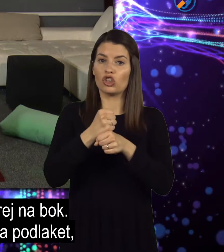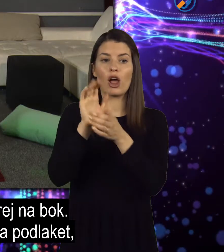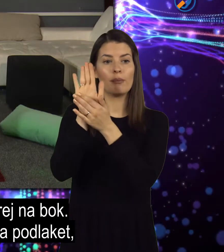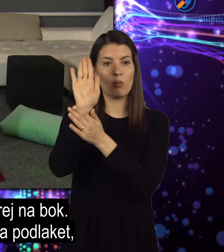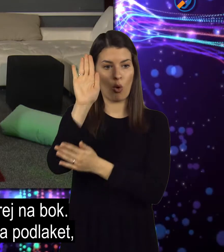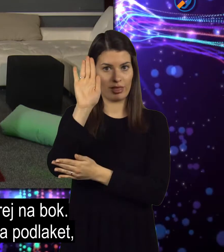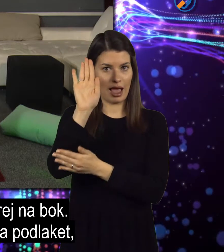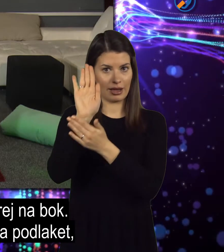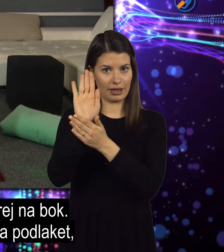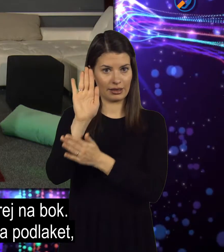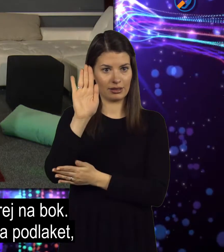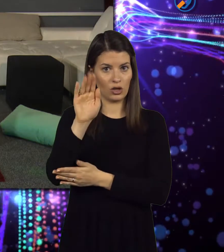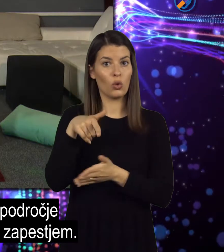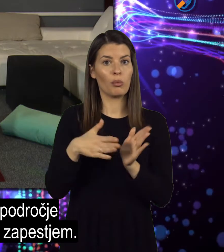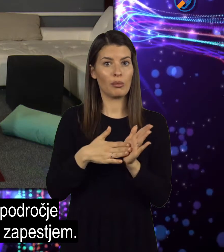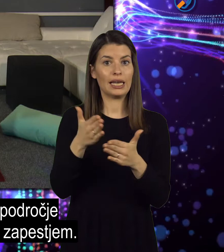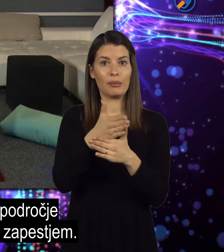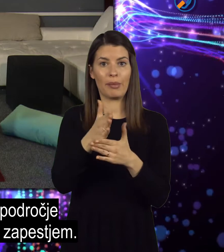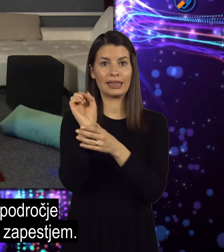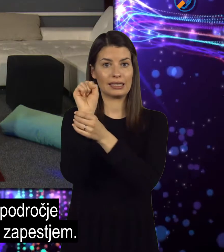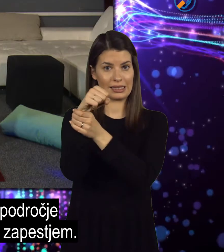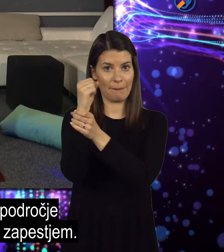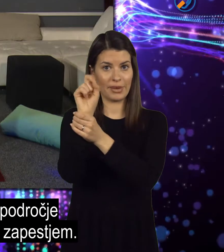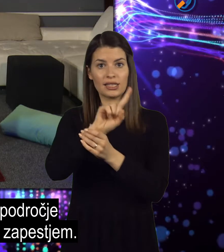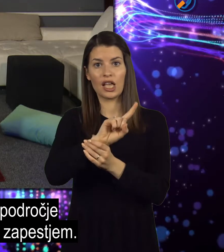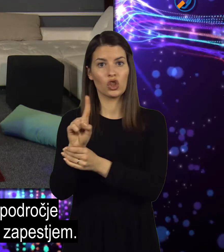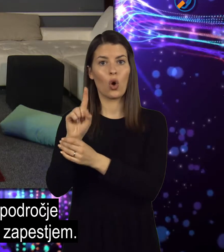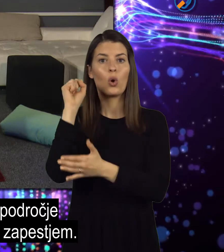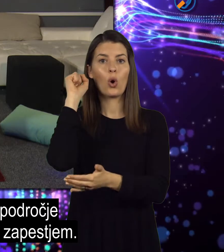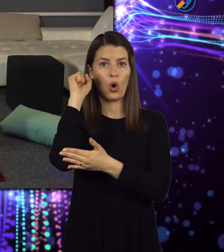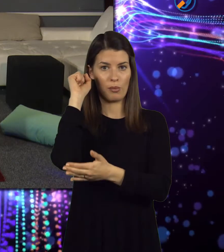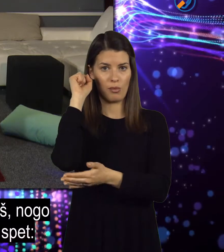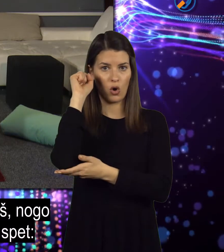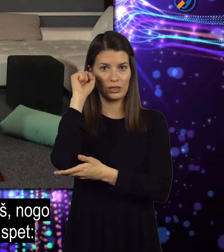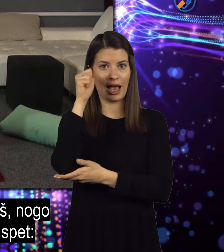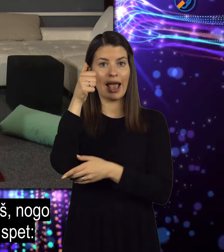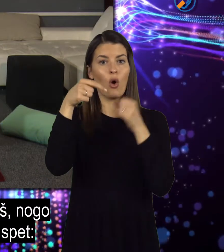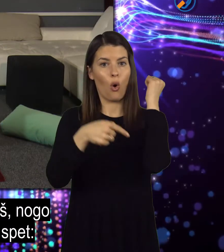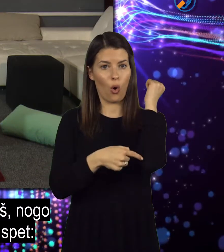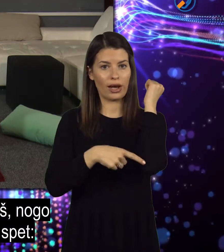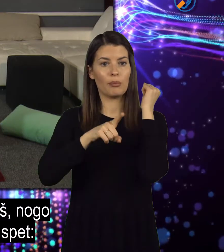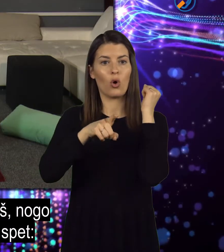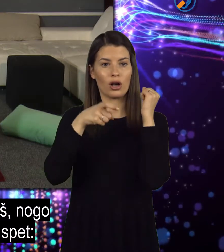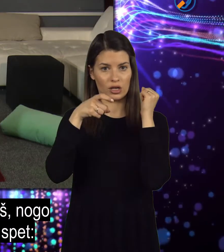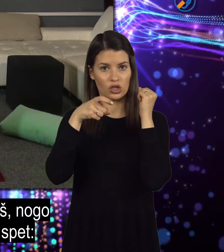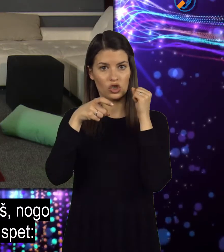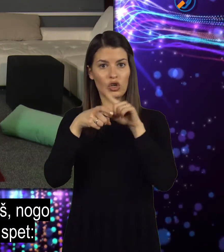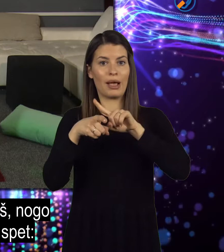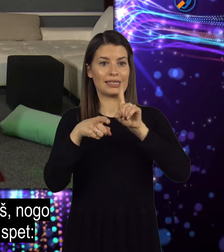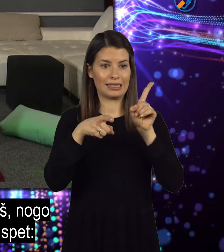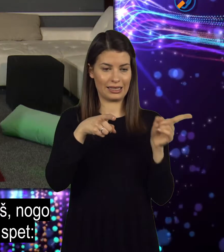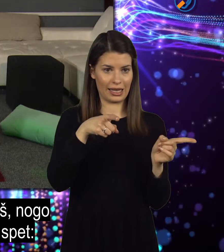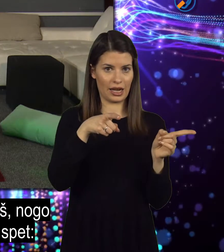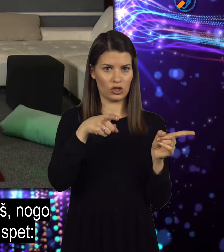težo bomo dali na podlaket, kar pomeni področje med komolcem in zapestjem. Koleno pokrčiš, nogo